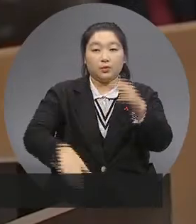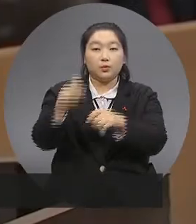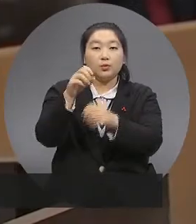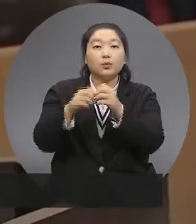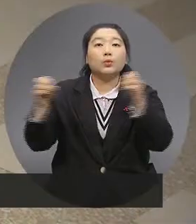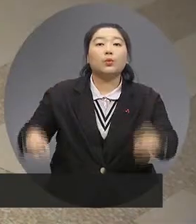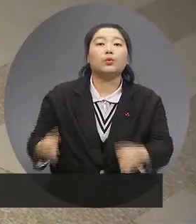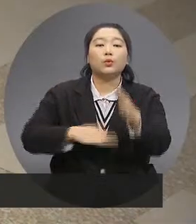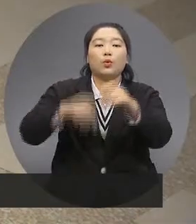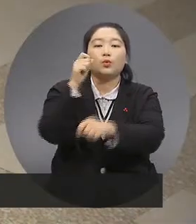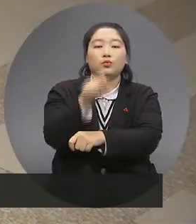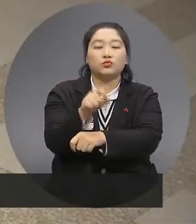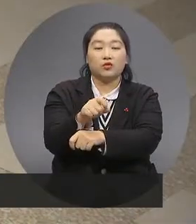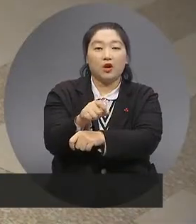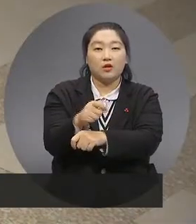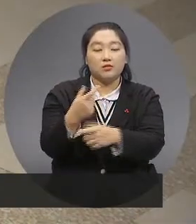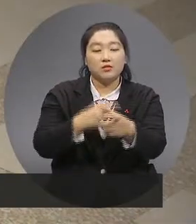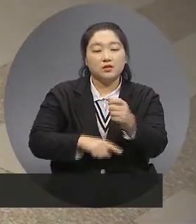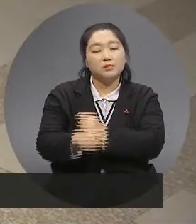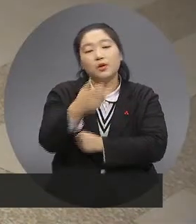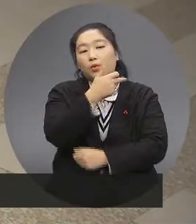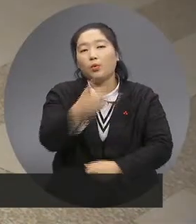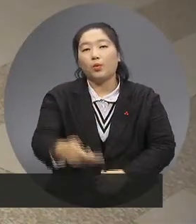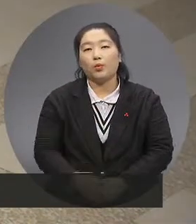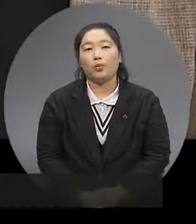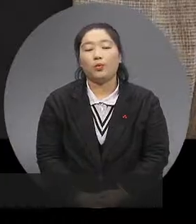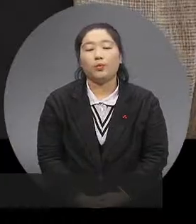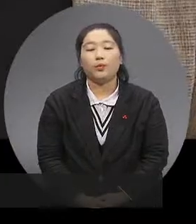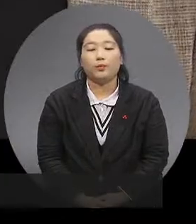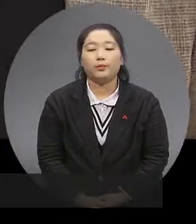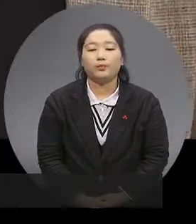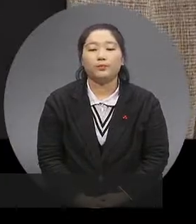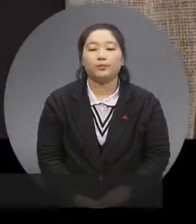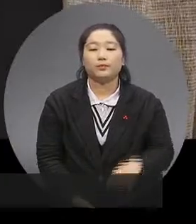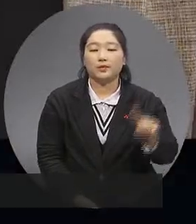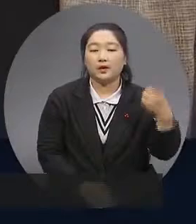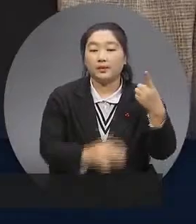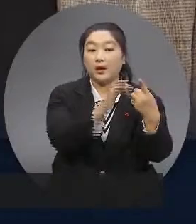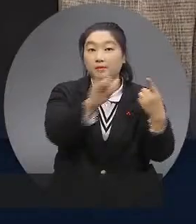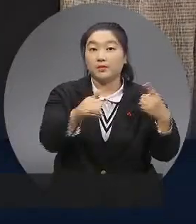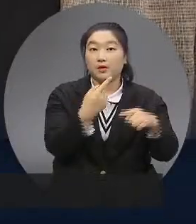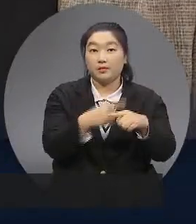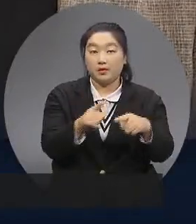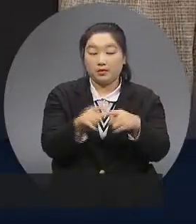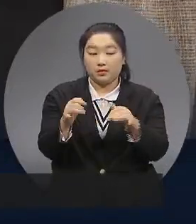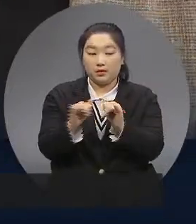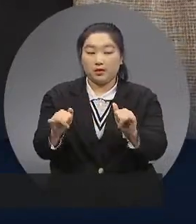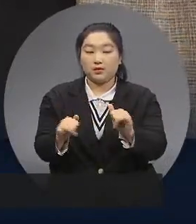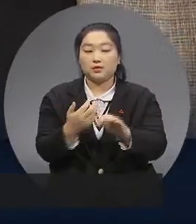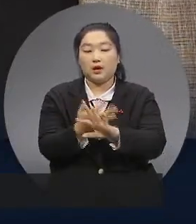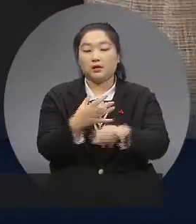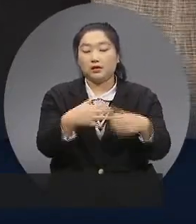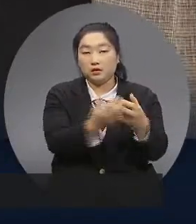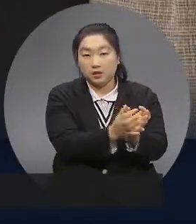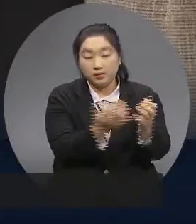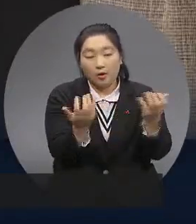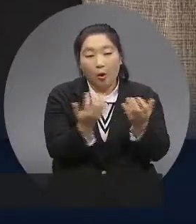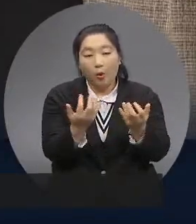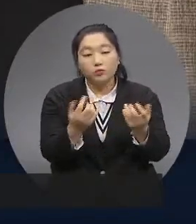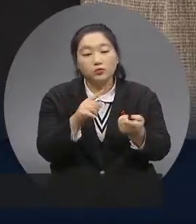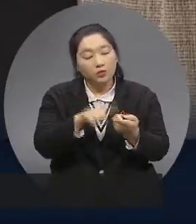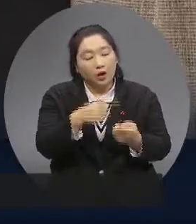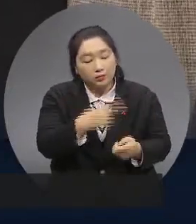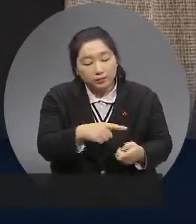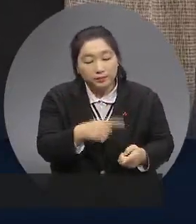하는 평가이기에 한층 의미가 있습니다. 100명의 이 평가인단이 다른 팀에서 하는